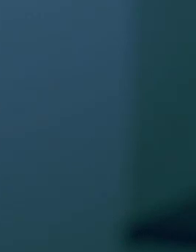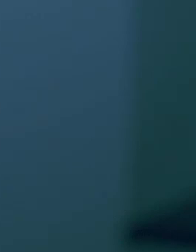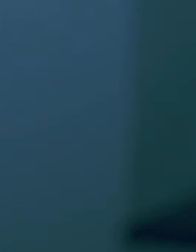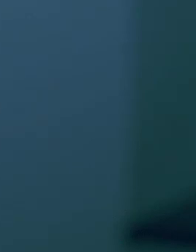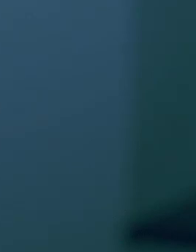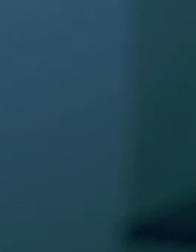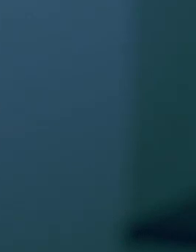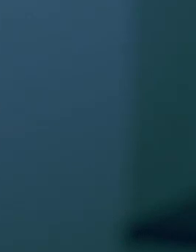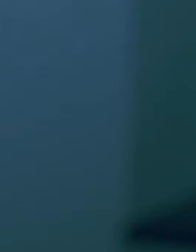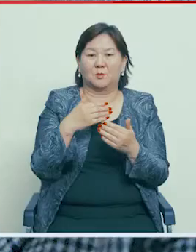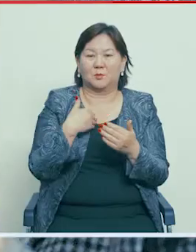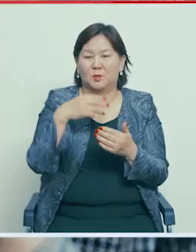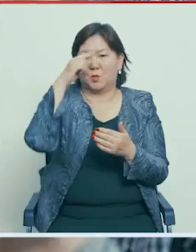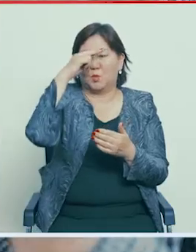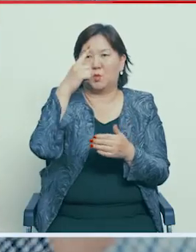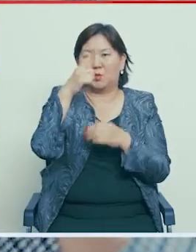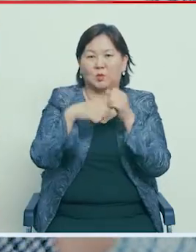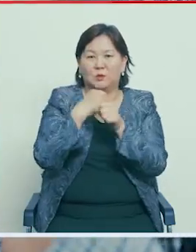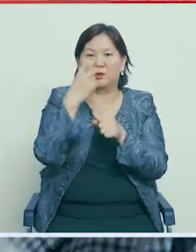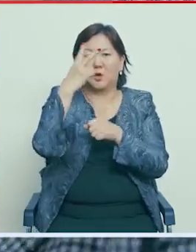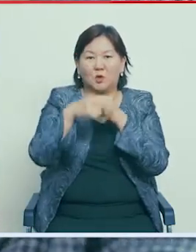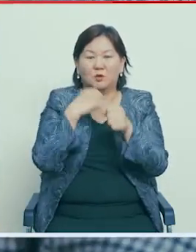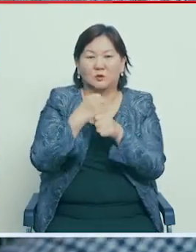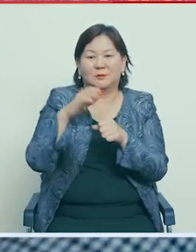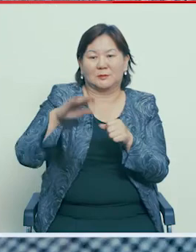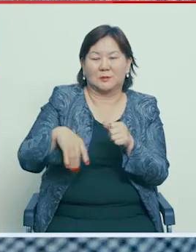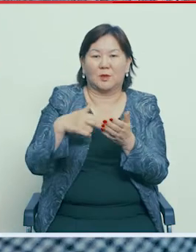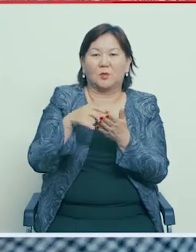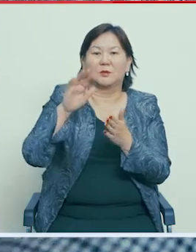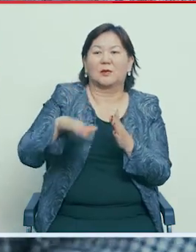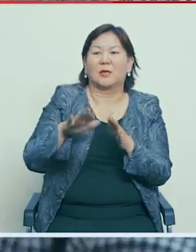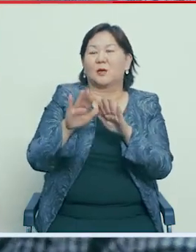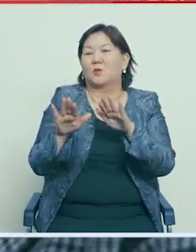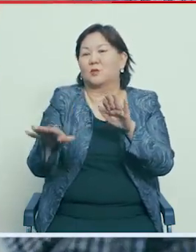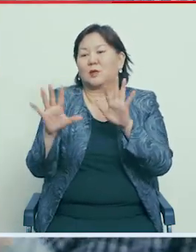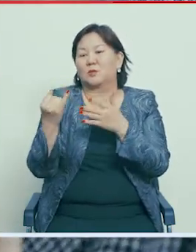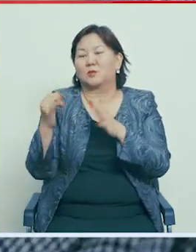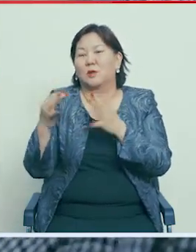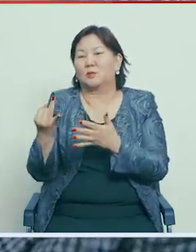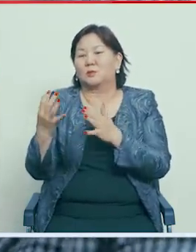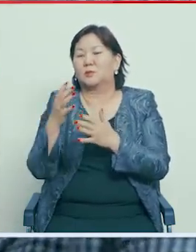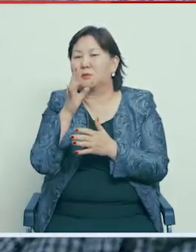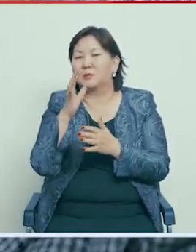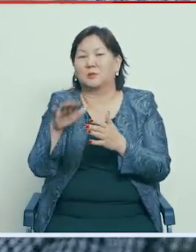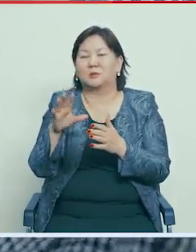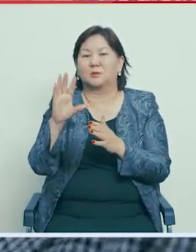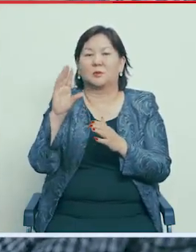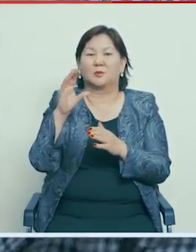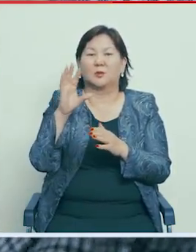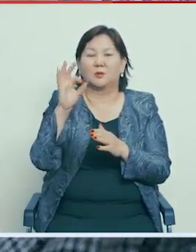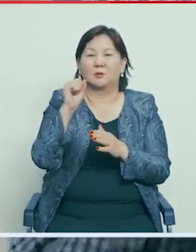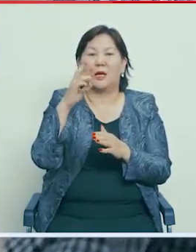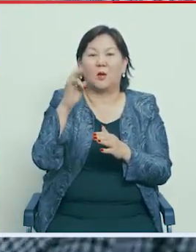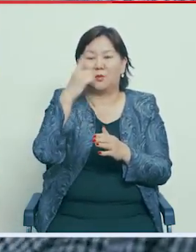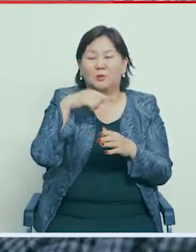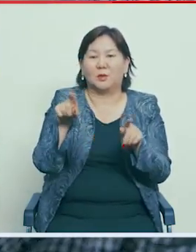үе одоо миний хүү 1 жил 2 жилээр нас ахаад ингээ явхад дараагийн одоо хүүхэд 15 6 7 хүрээл бидний